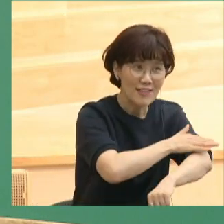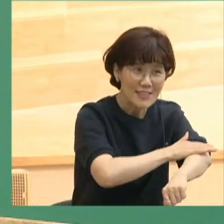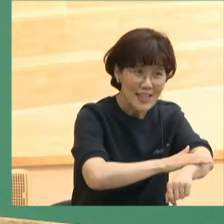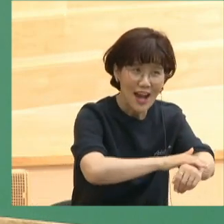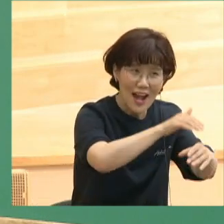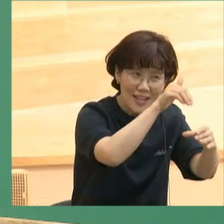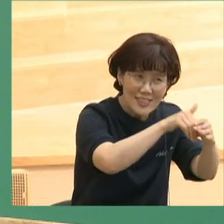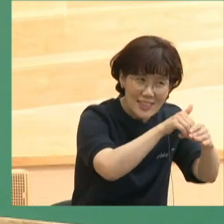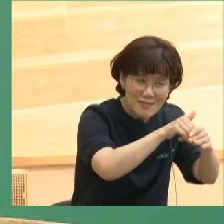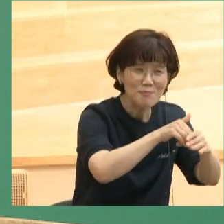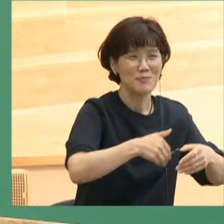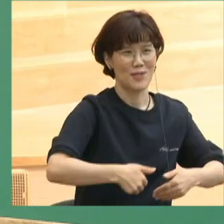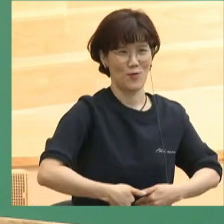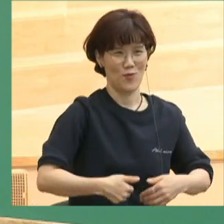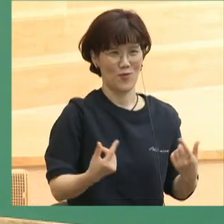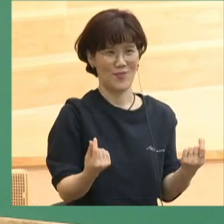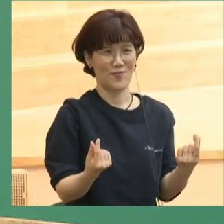돼요.